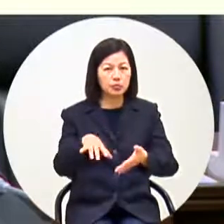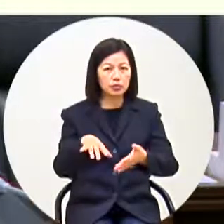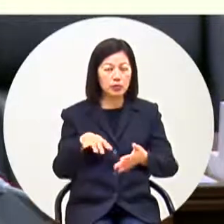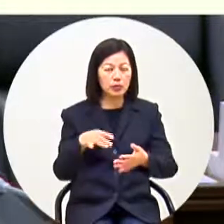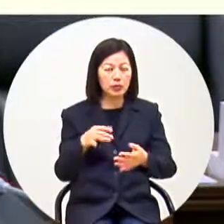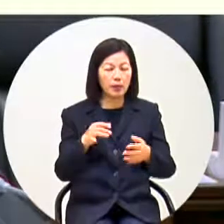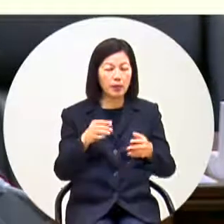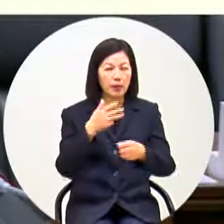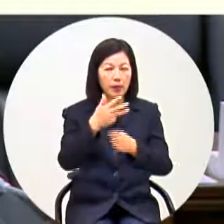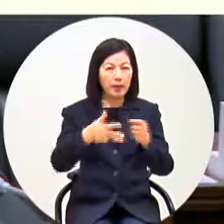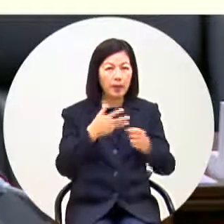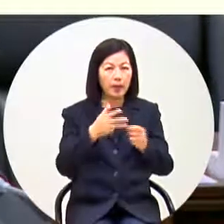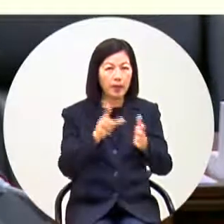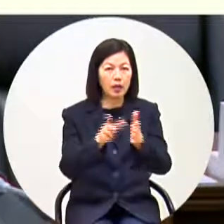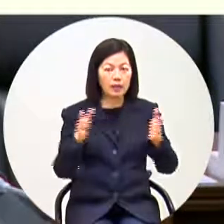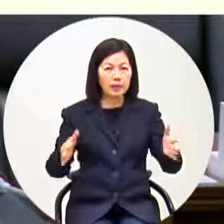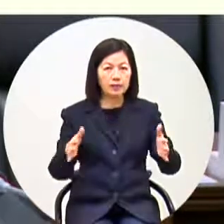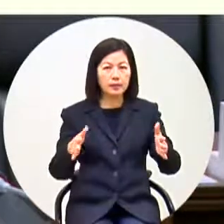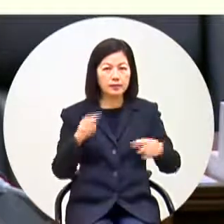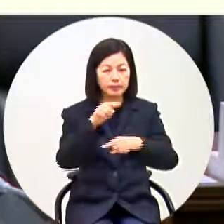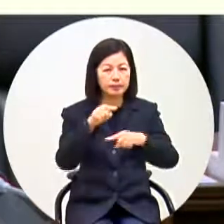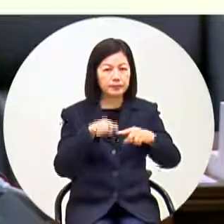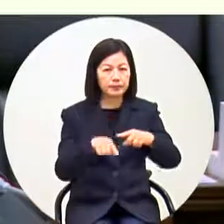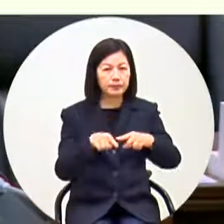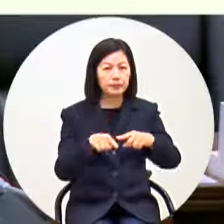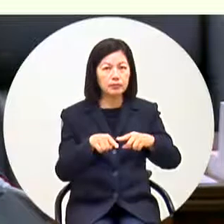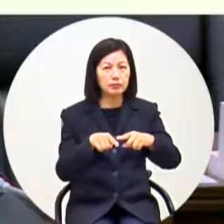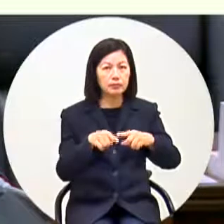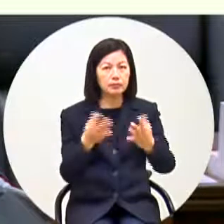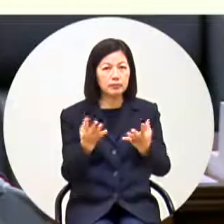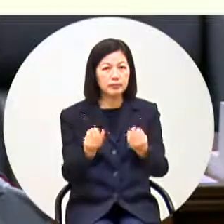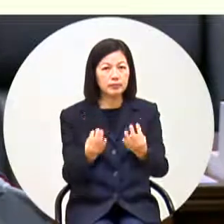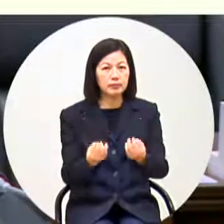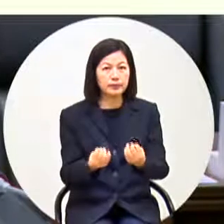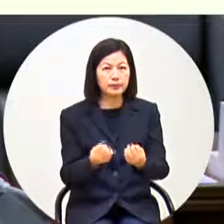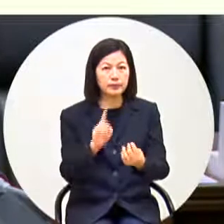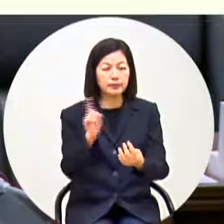哦，那我们的全台的平均数是